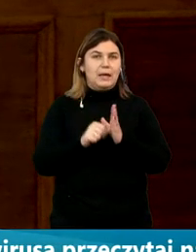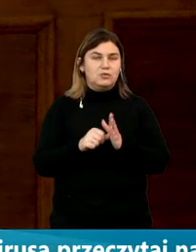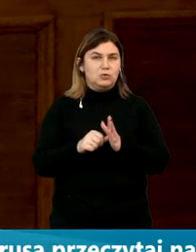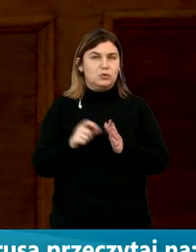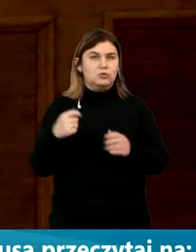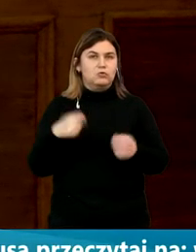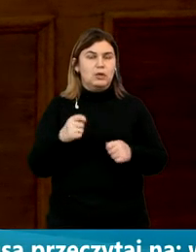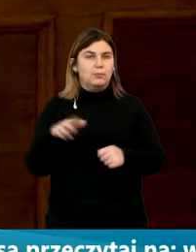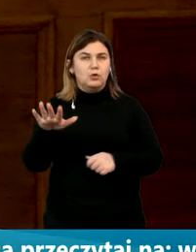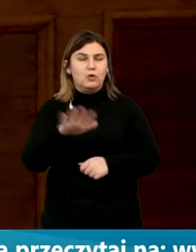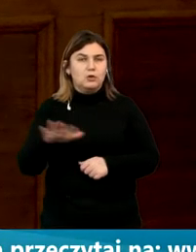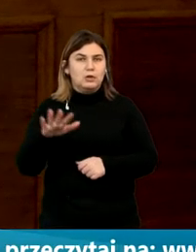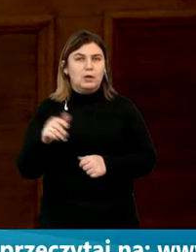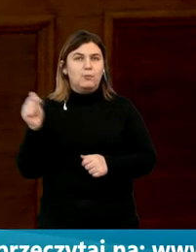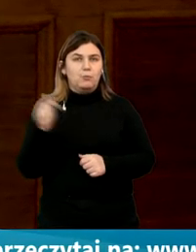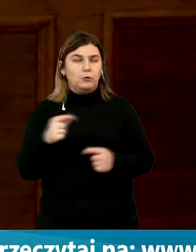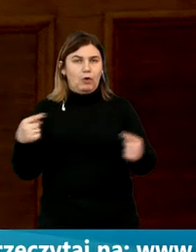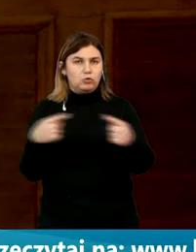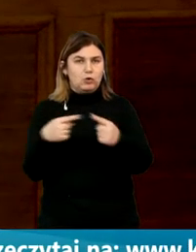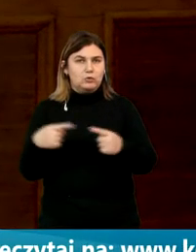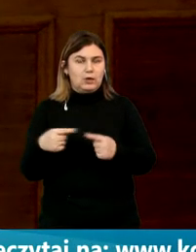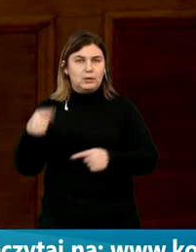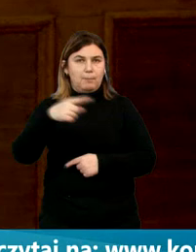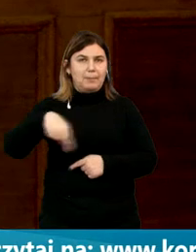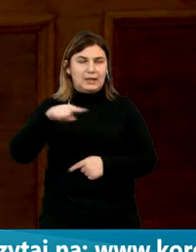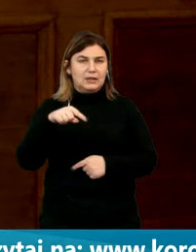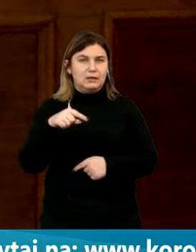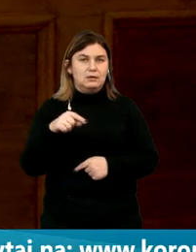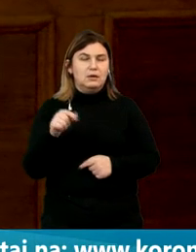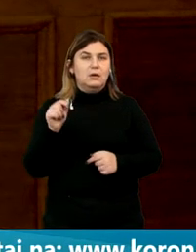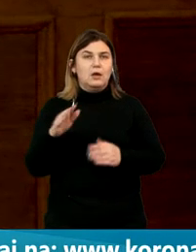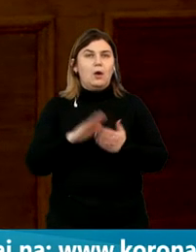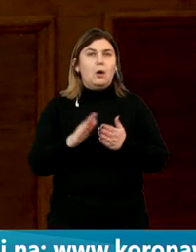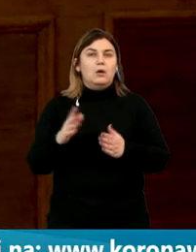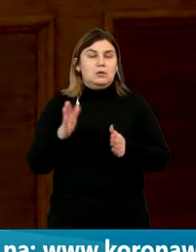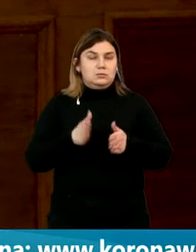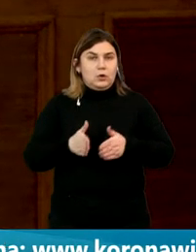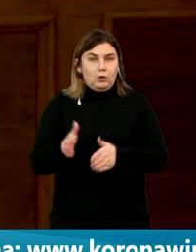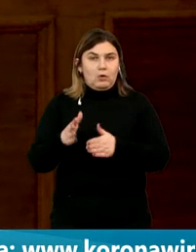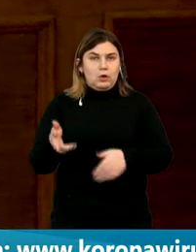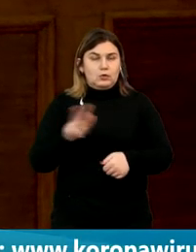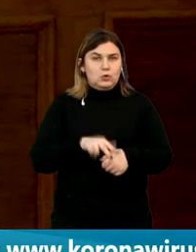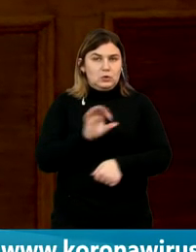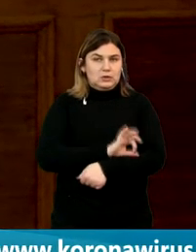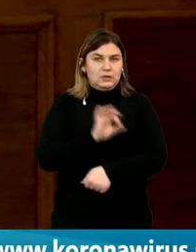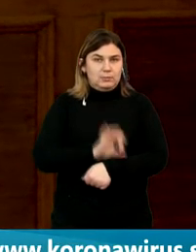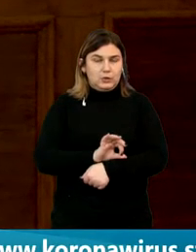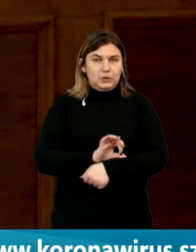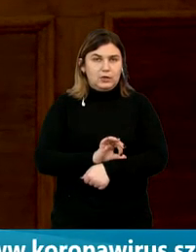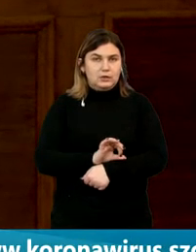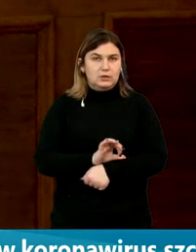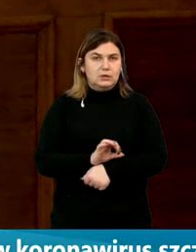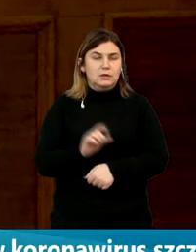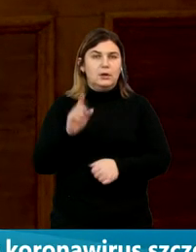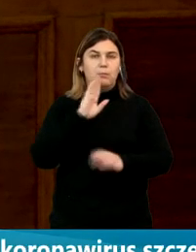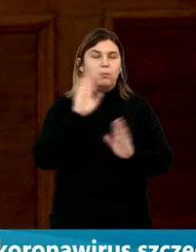na terenie Szczecina, muszą być dostosowane do tej pętli, więc i do tego układu, który jest tam już zaprojektowany i posiada pozwolenie na